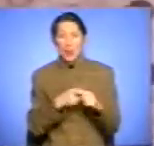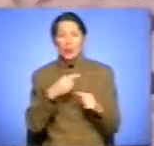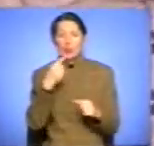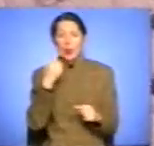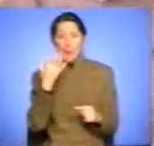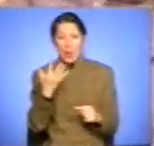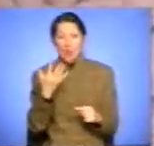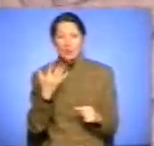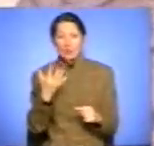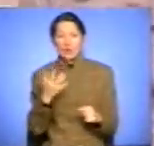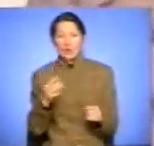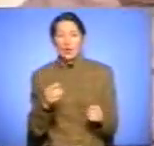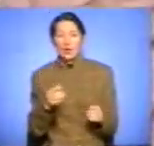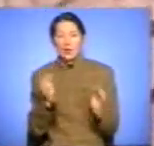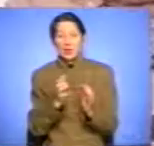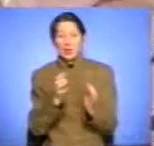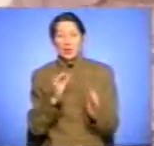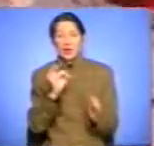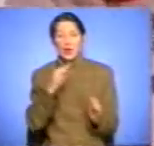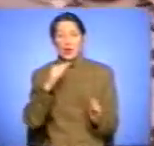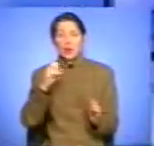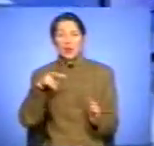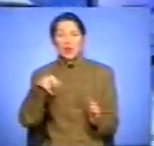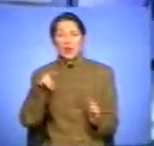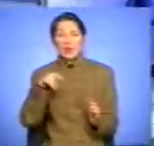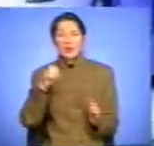вище нуля відтак зберігатиметься ожеледиця